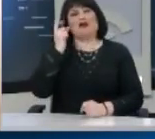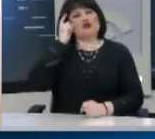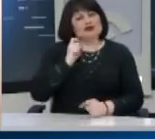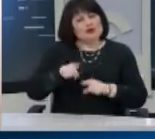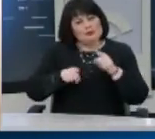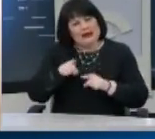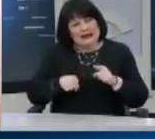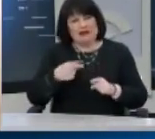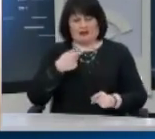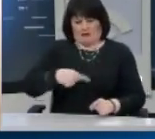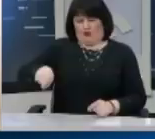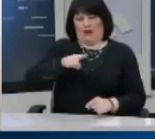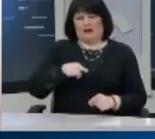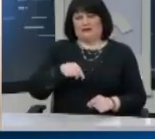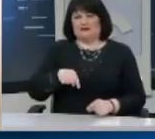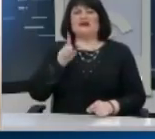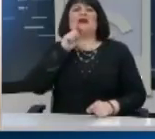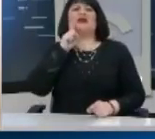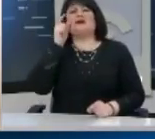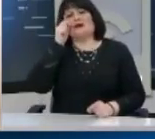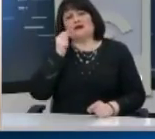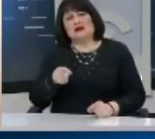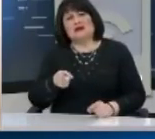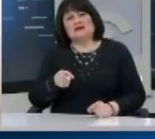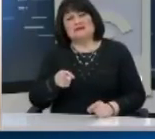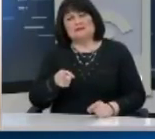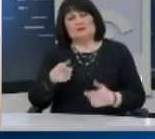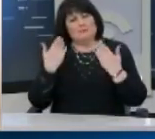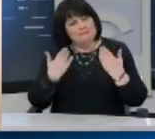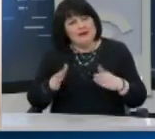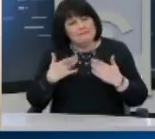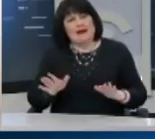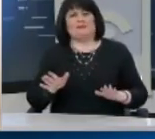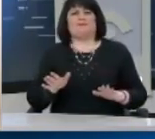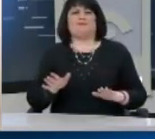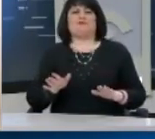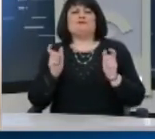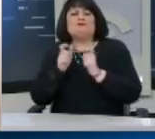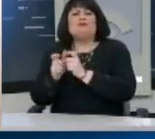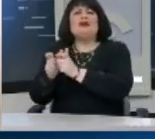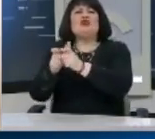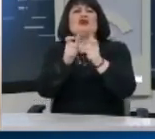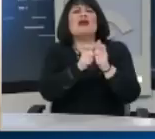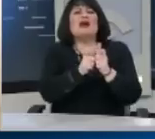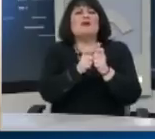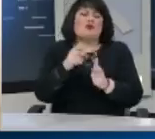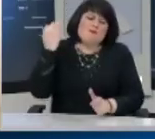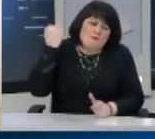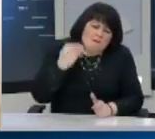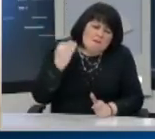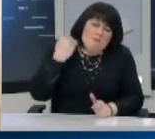από σας από μας γυναίκες και άντρες ήμασταν στα μαρτυρικά χωριά και στις